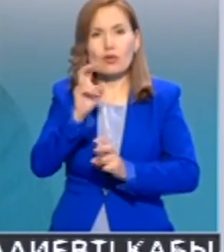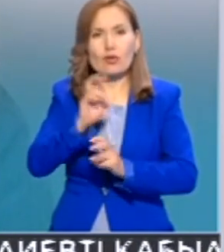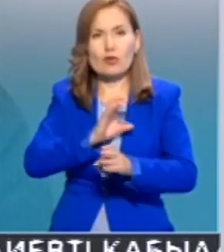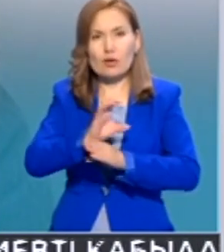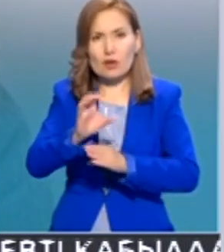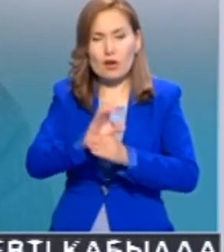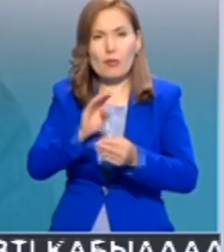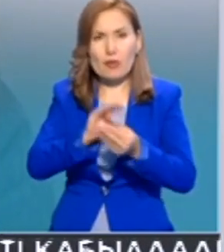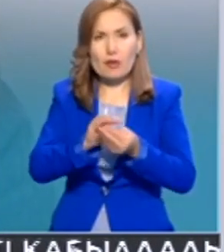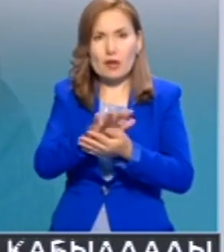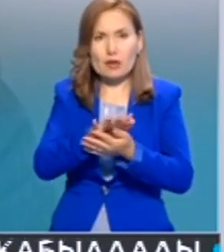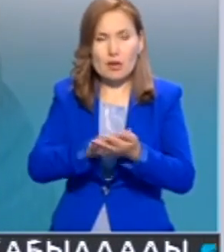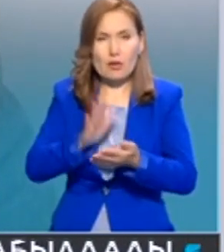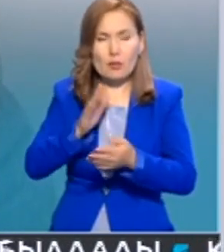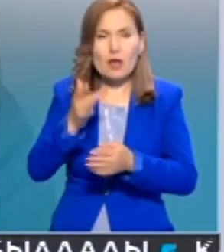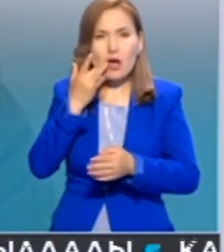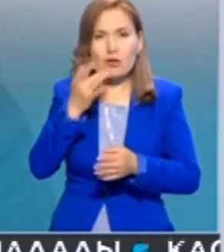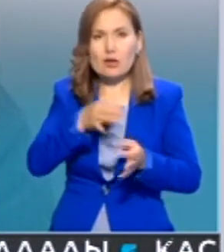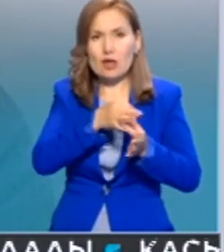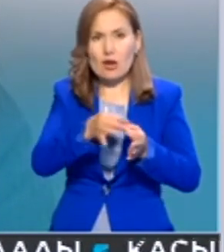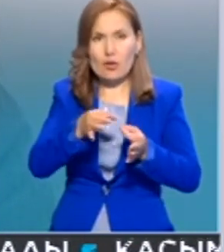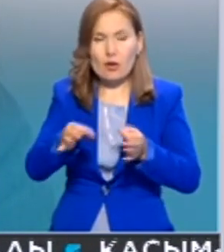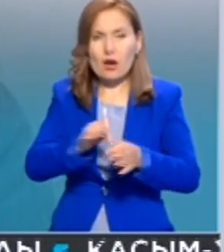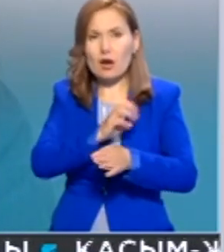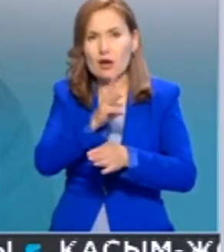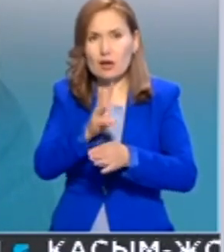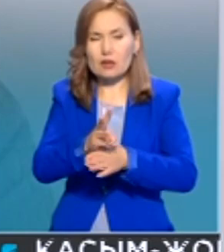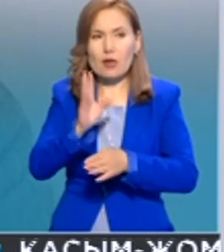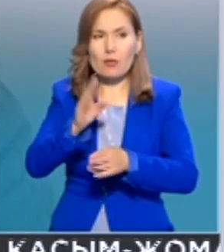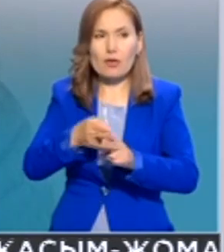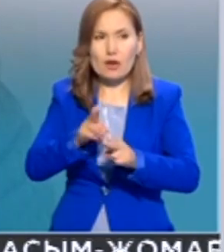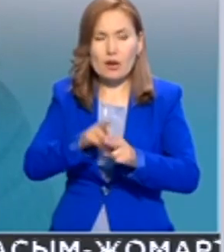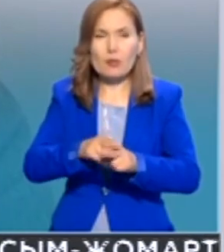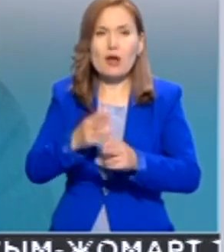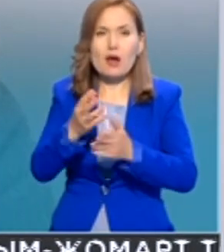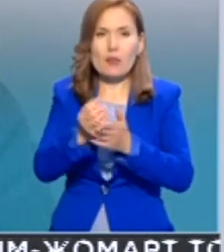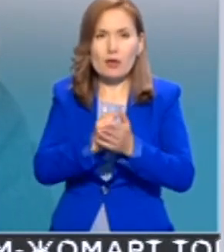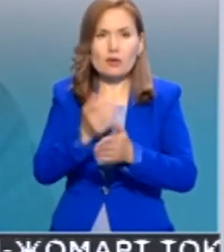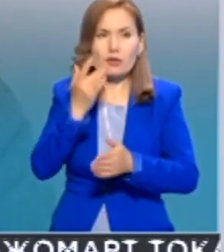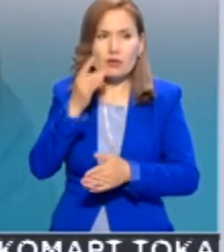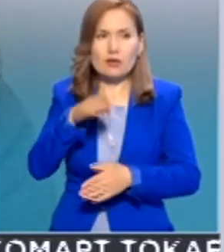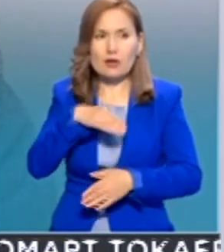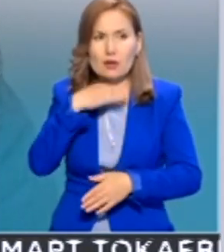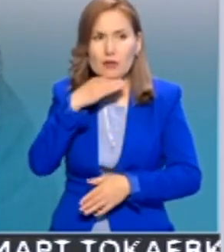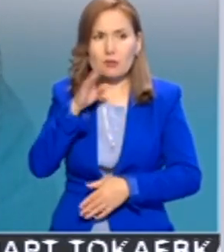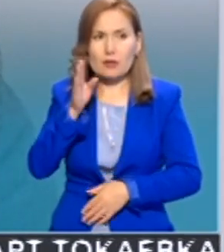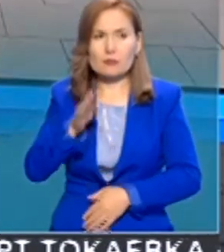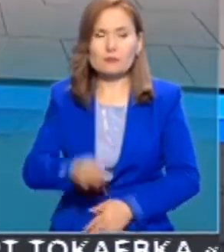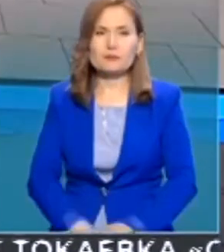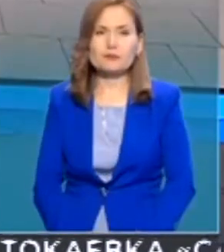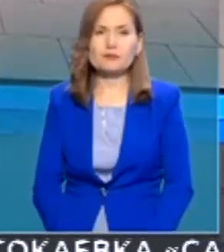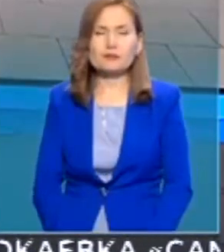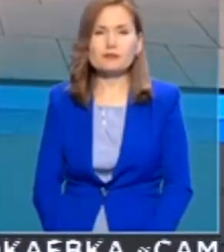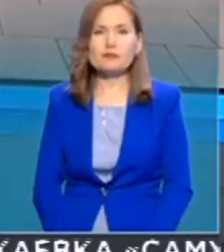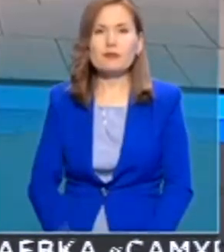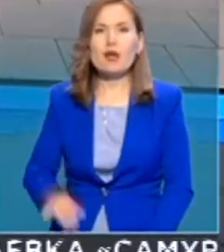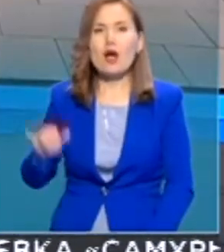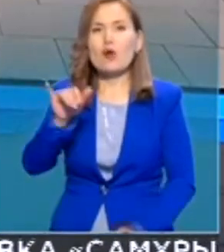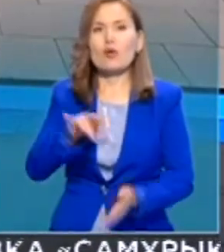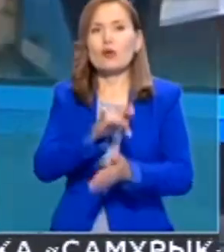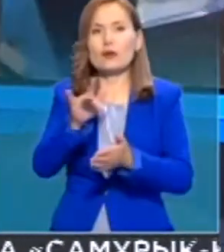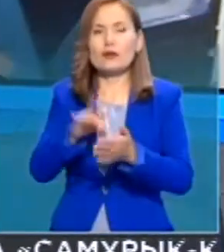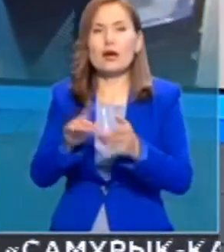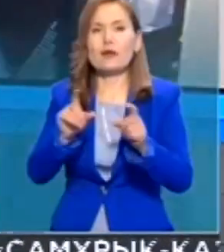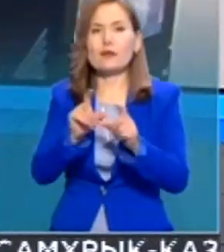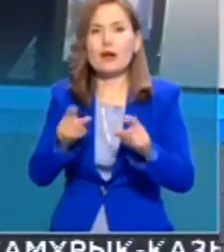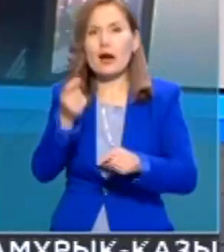оны өңірлерге үздіксіз жеткізу жүзеге асырылады, өнім қоры үнемі толықтырылып отырады. Ал Оралда